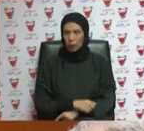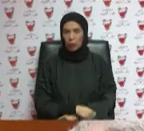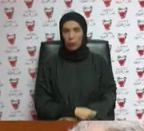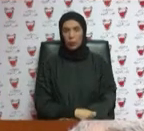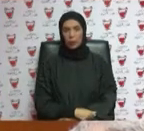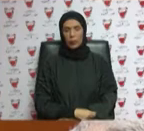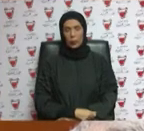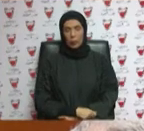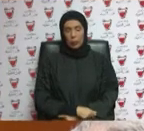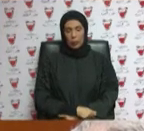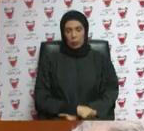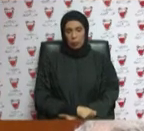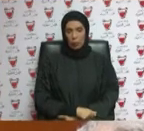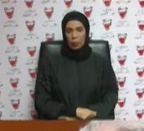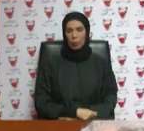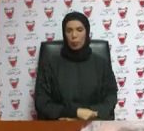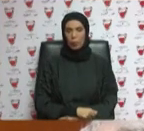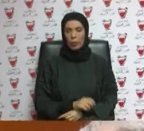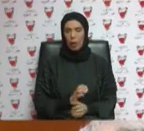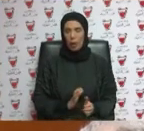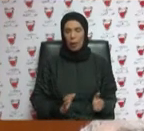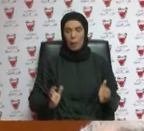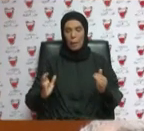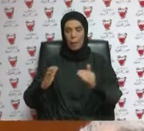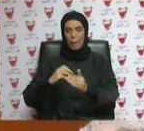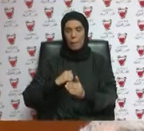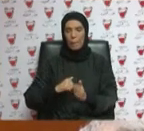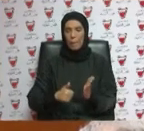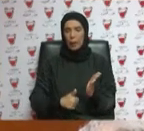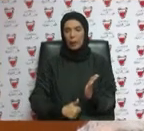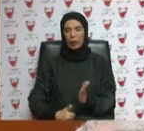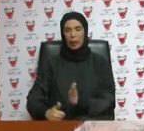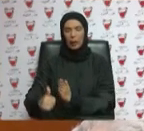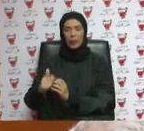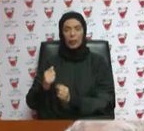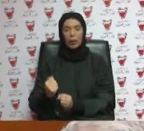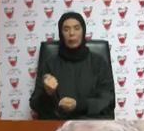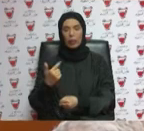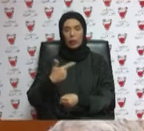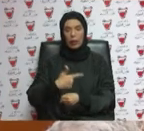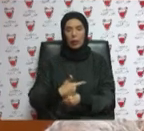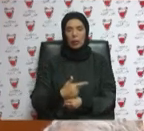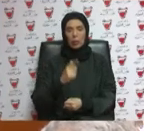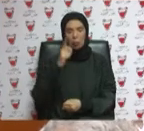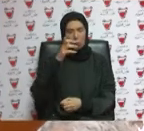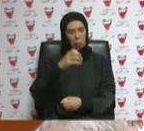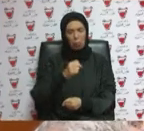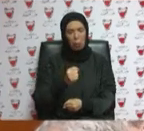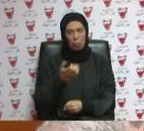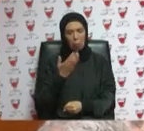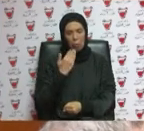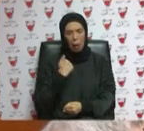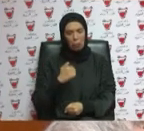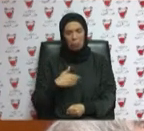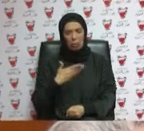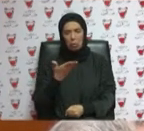تدفق المال لهذا الصندوق. لو نفترض أن فريق البحرين بقيادة سمو ولي العهد